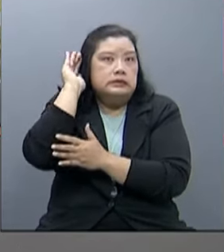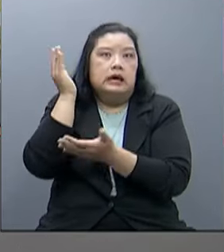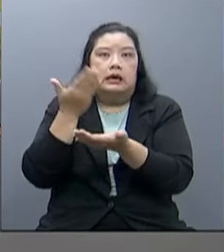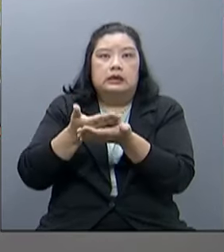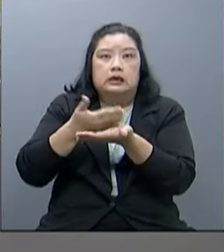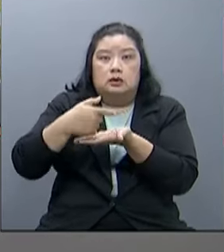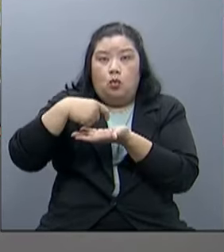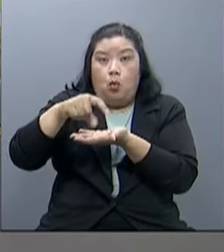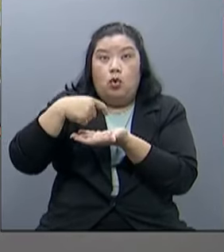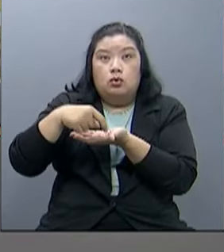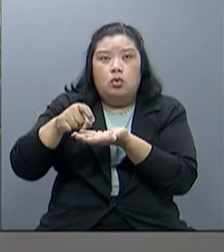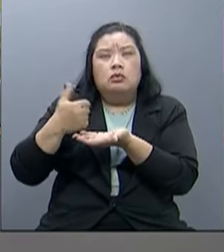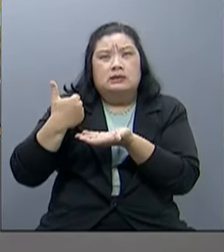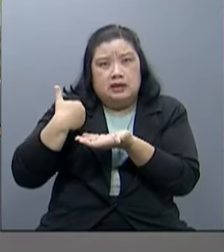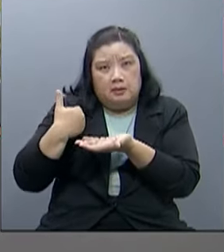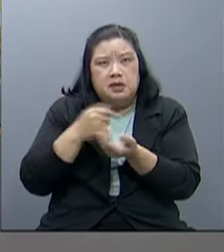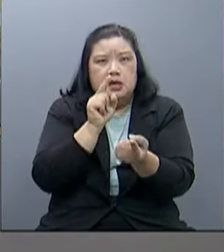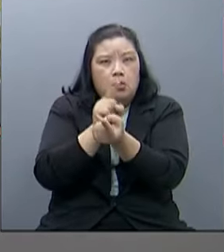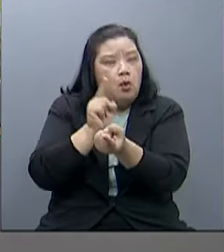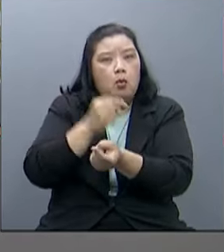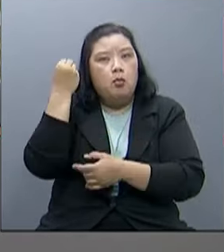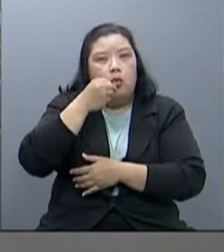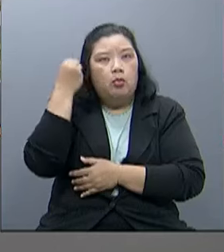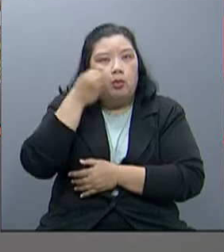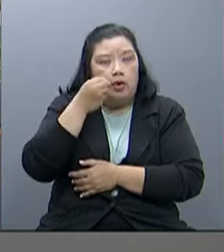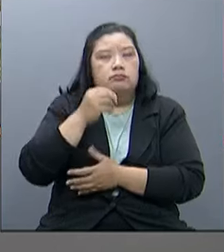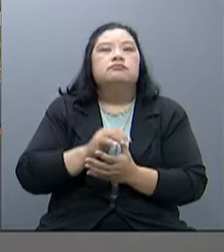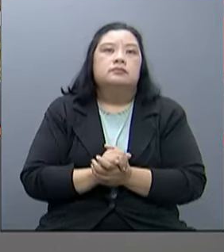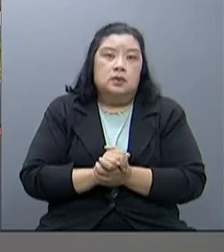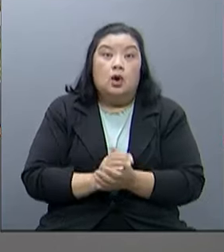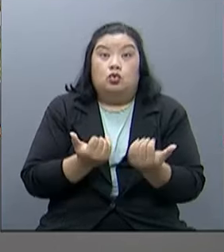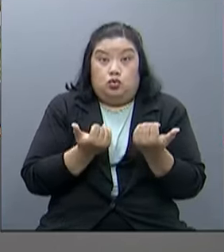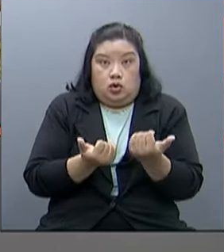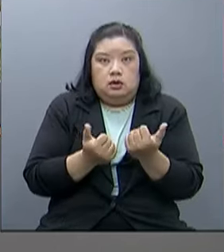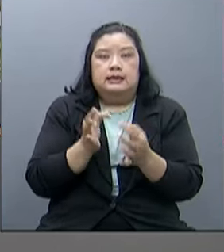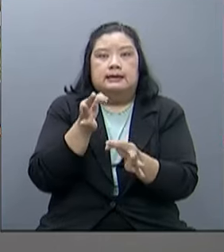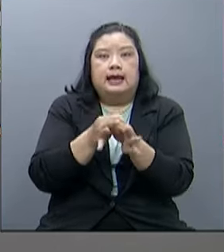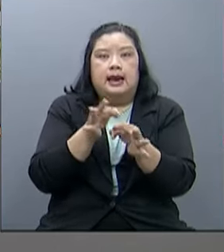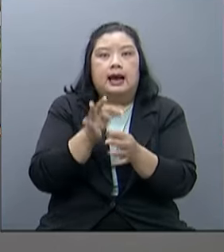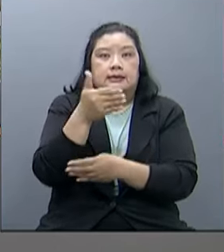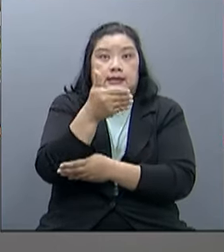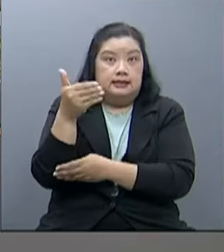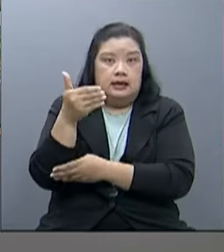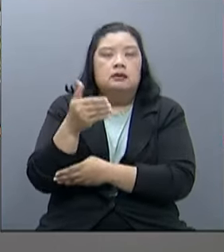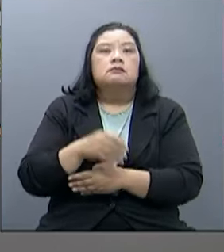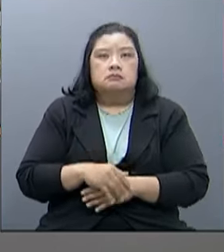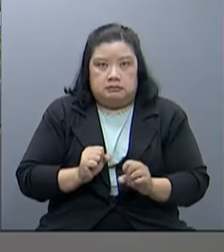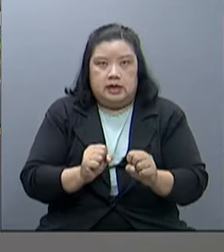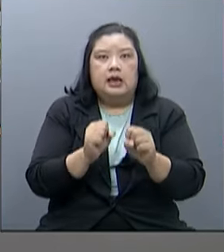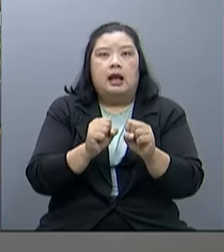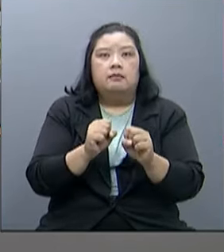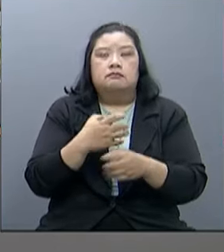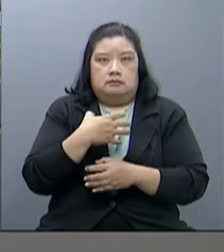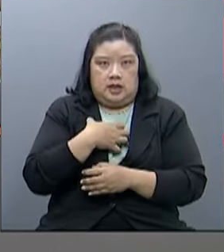คอCenterก็ยังมีทุให้เห็นอยู่ทุกวันนะคะเรื่องนี้ทำให้ทางธนาคารแห่งประเทศไทยขยับเตรียมที่จะยก